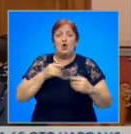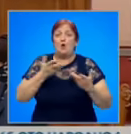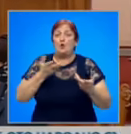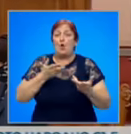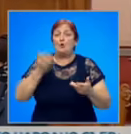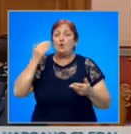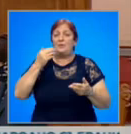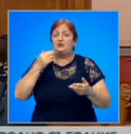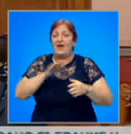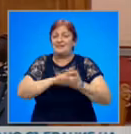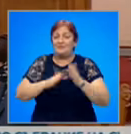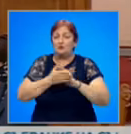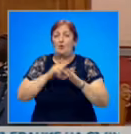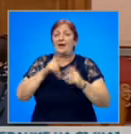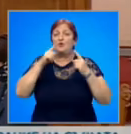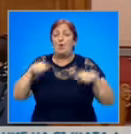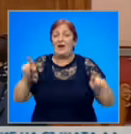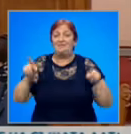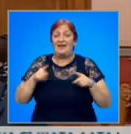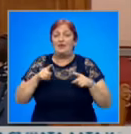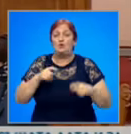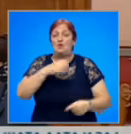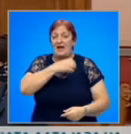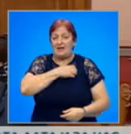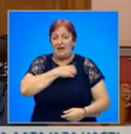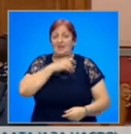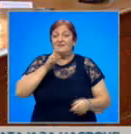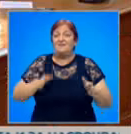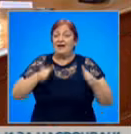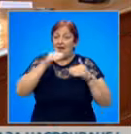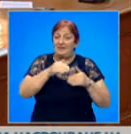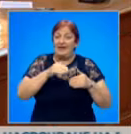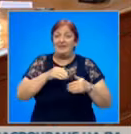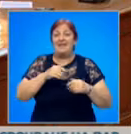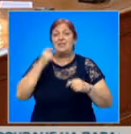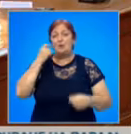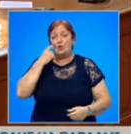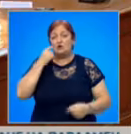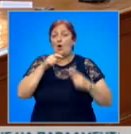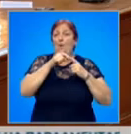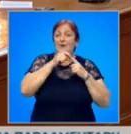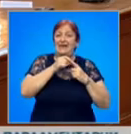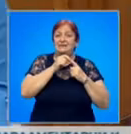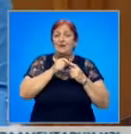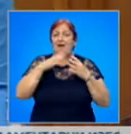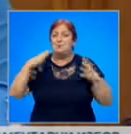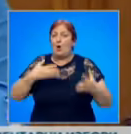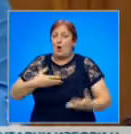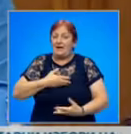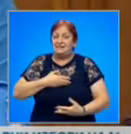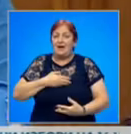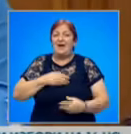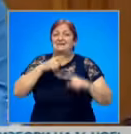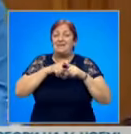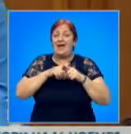отколкото беше свършено през управлението на ГЕРБ в кабинетите на Борисов. Принципът «много искаме